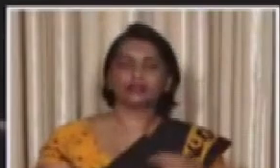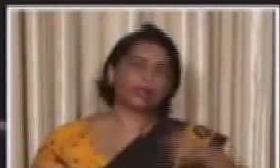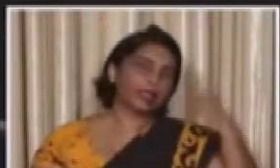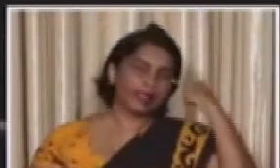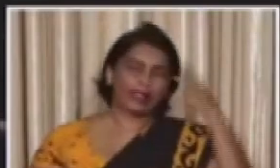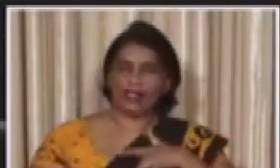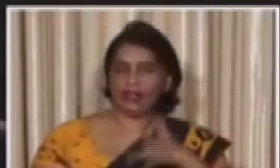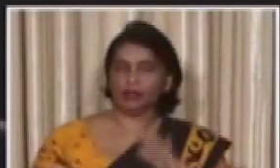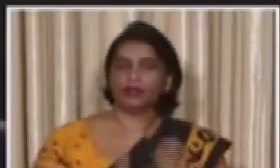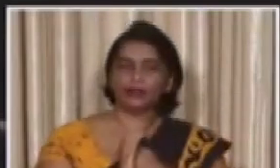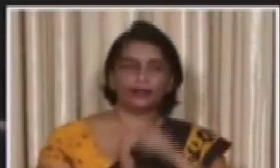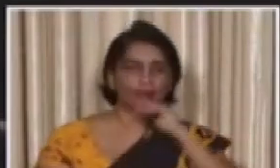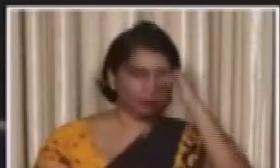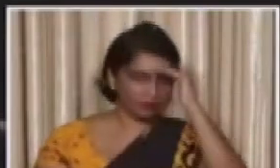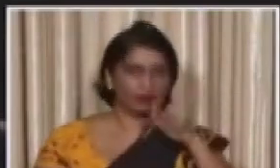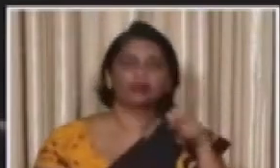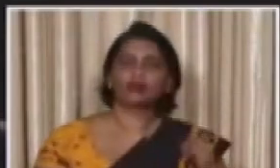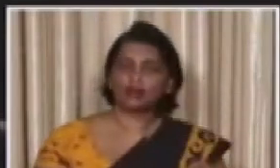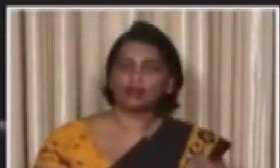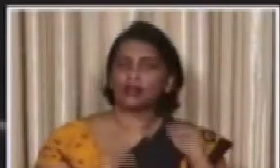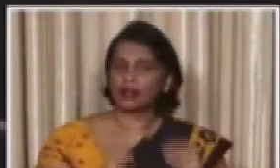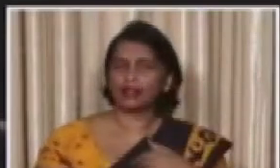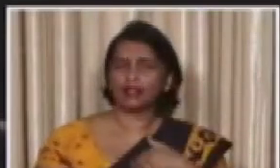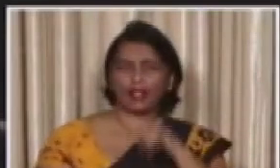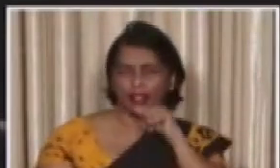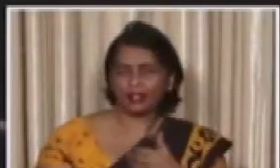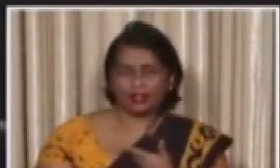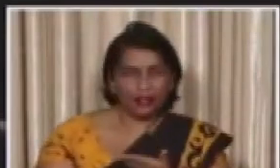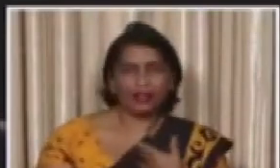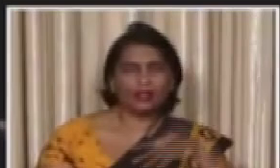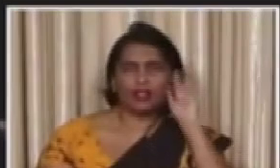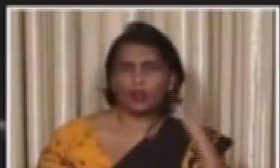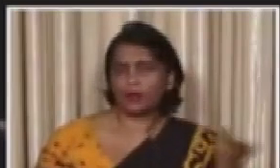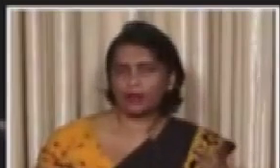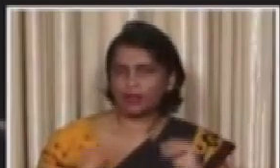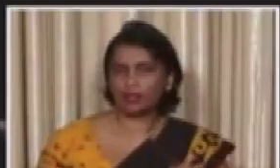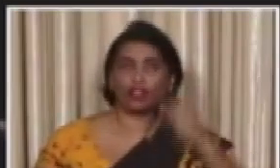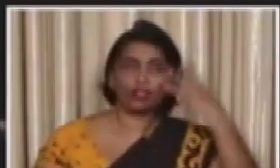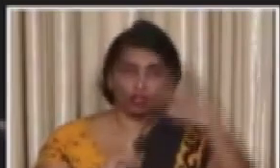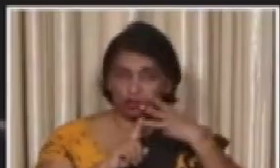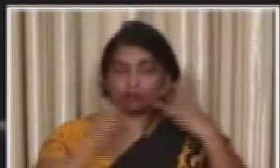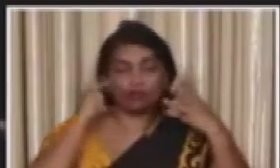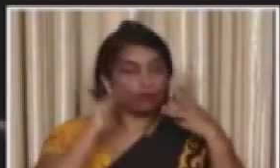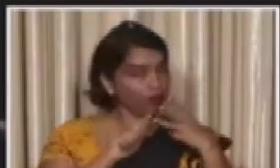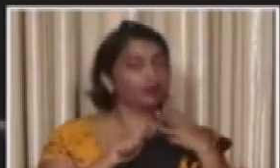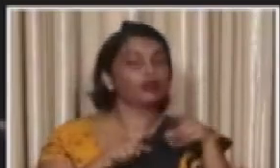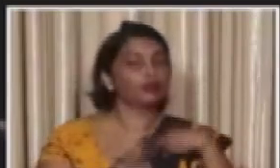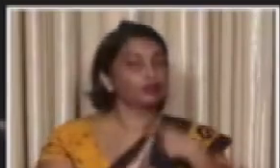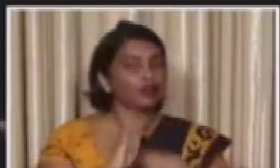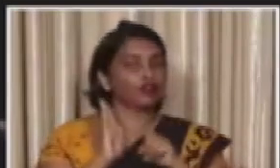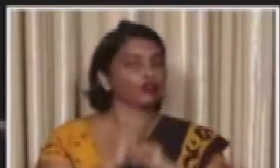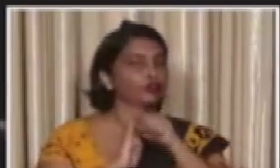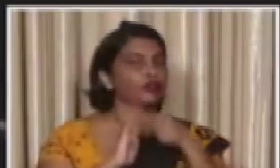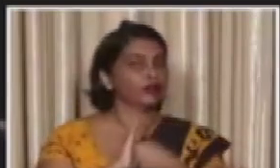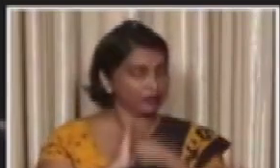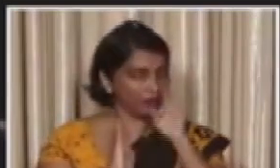හැඟීමයි. ගරු කතානායකතුමනි, ඇයි මේ තිත්ත ඇත්ත අපට තේරුම් ගන්න බැරි? තුන්වෙනි කාරණේ නම් මෙරට උතුරු නැගෙනහිර